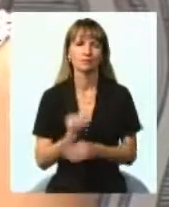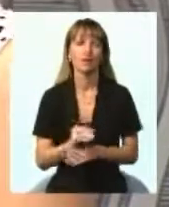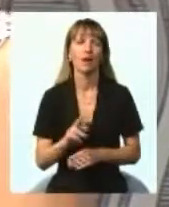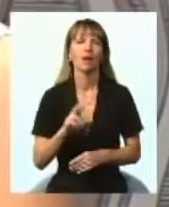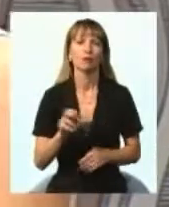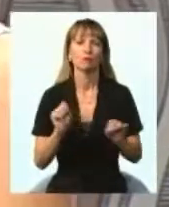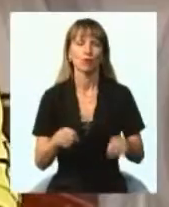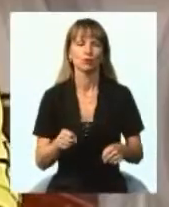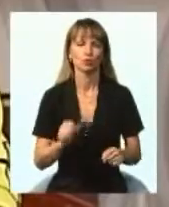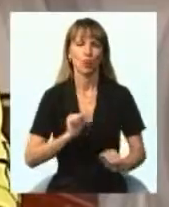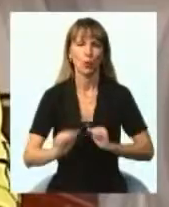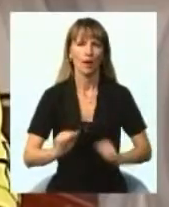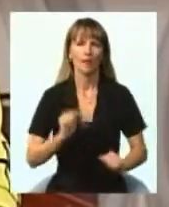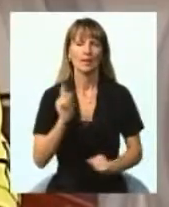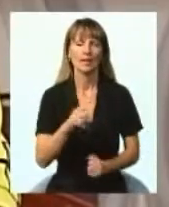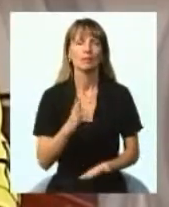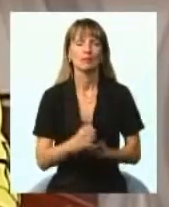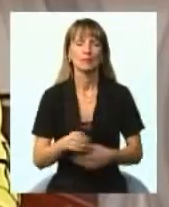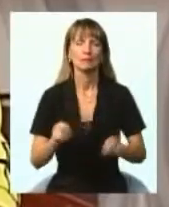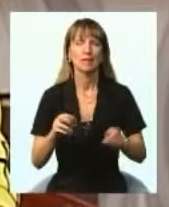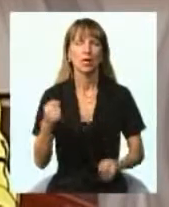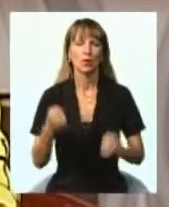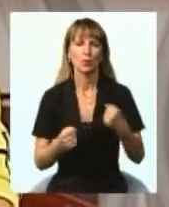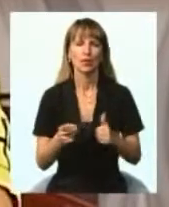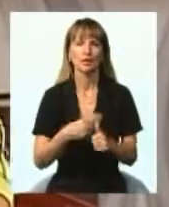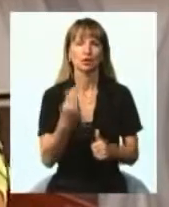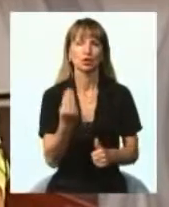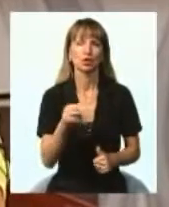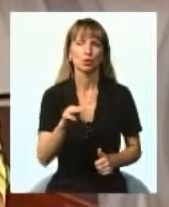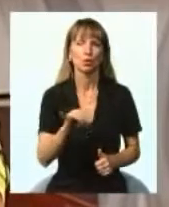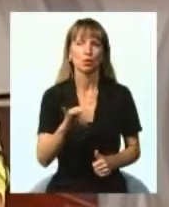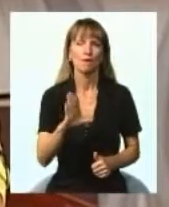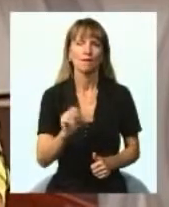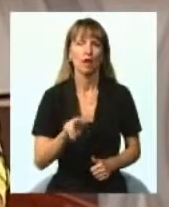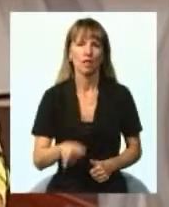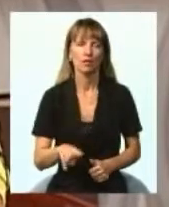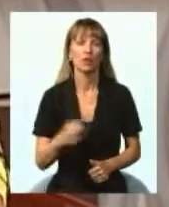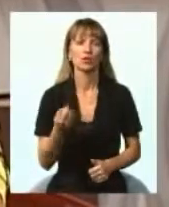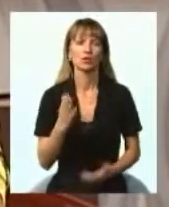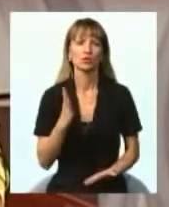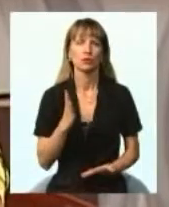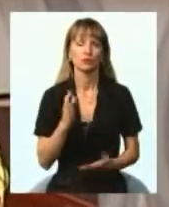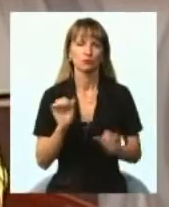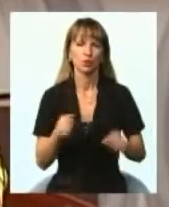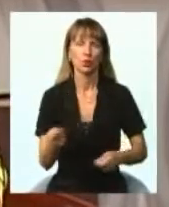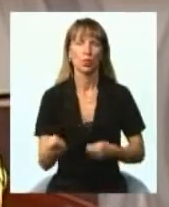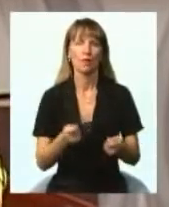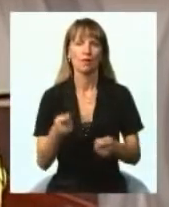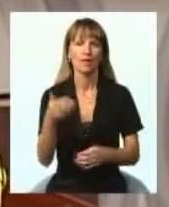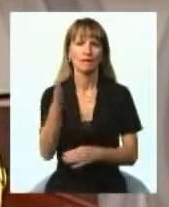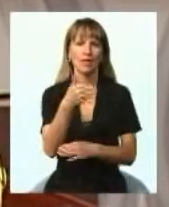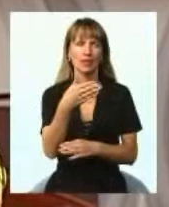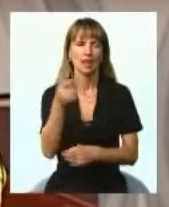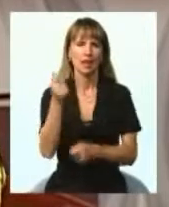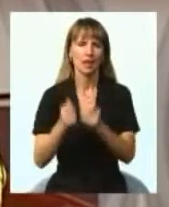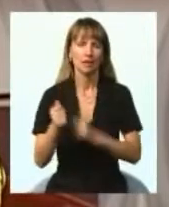кораблем керувати? Там є спеціальний руль, називається штурвал. І там ще й можна направляти вітрило, щоб вплити